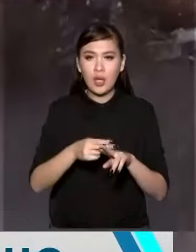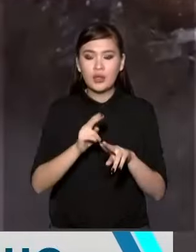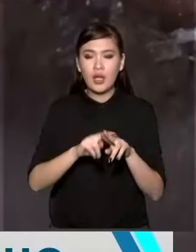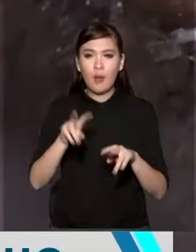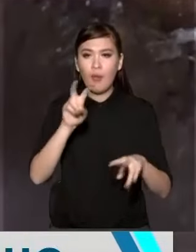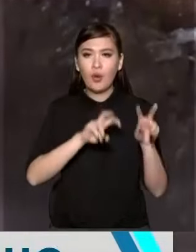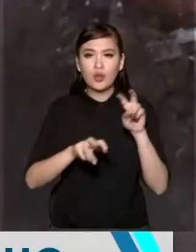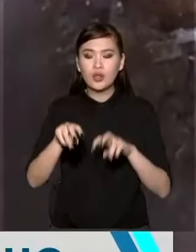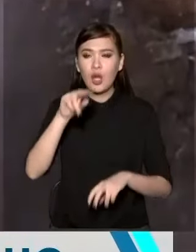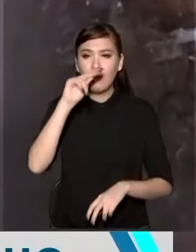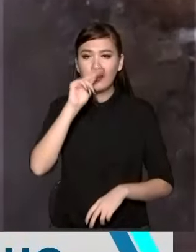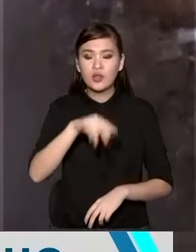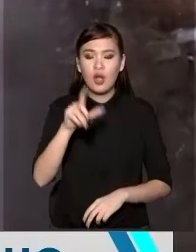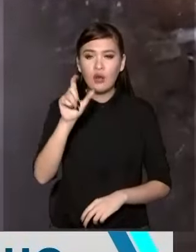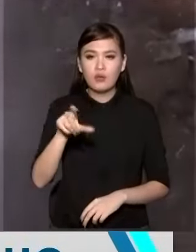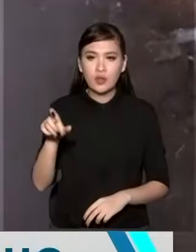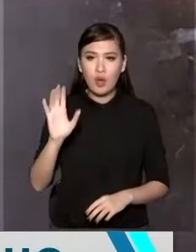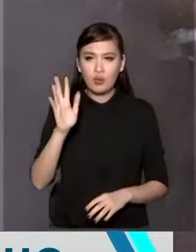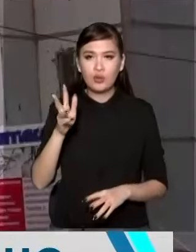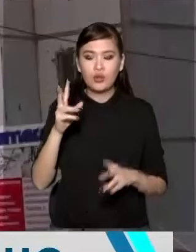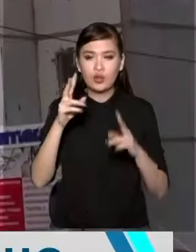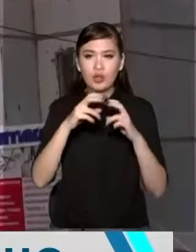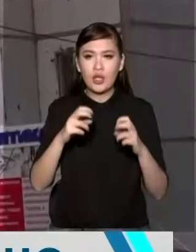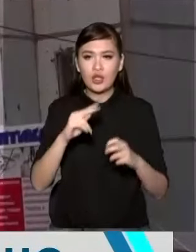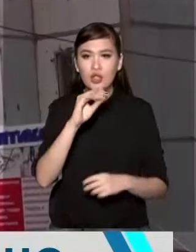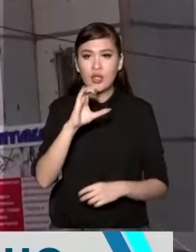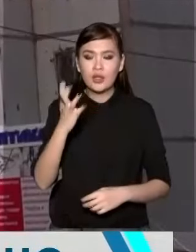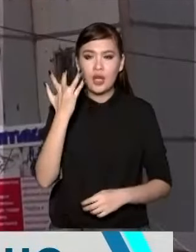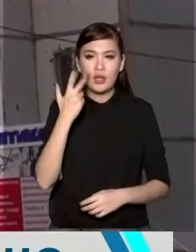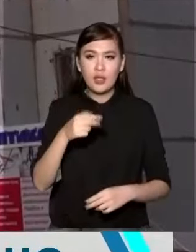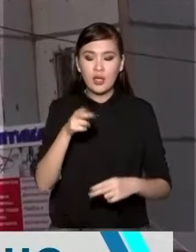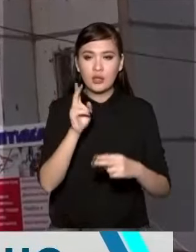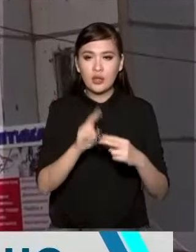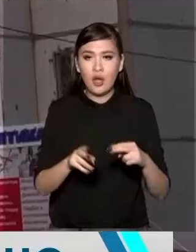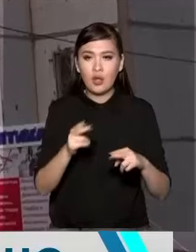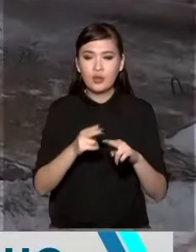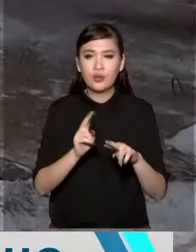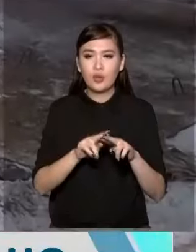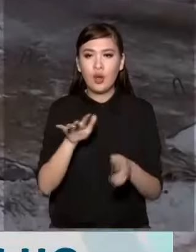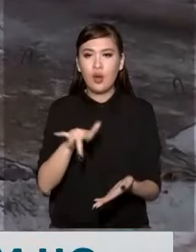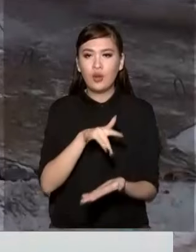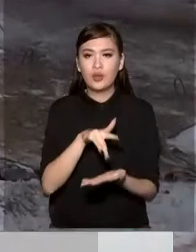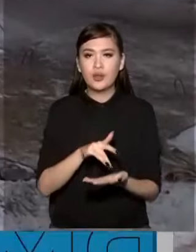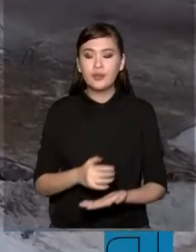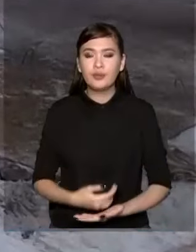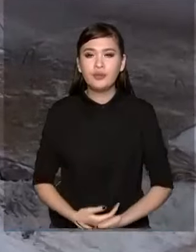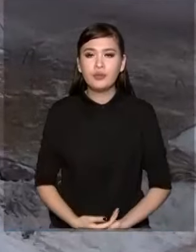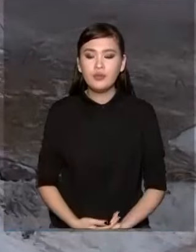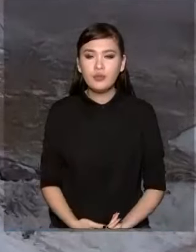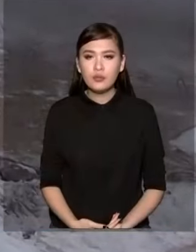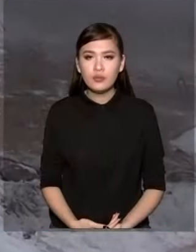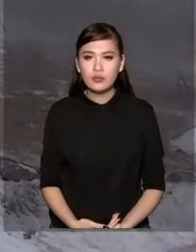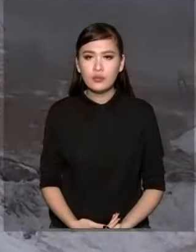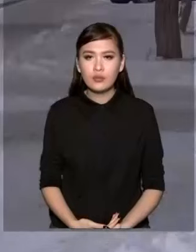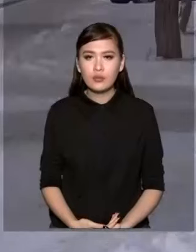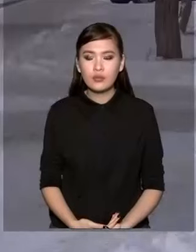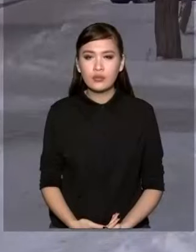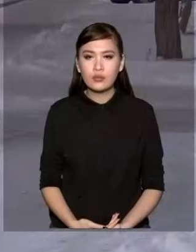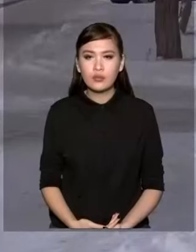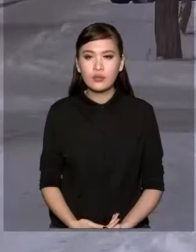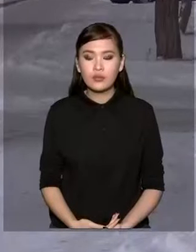поиск виновных будет уже после снятия режима ЧС и восстановления теплоснабжения в городе. Азамат Айтхалин, Алексей Мельницкий,